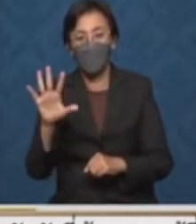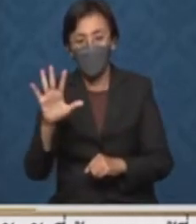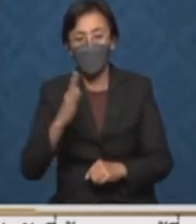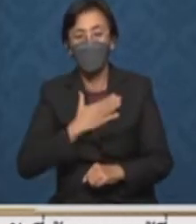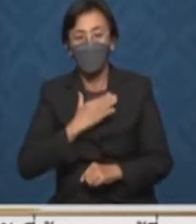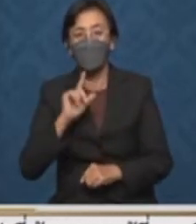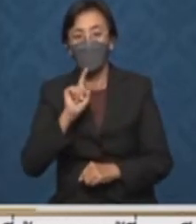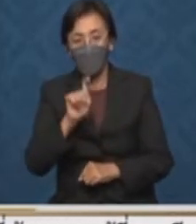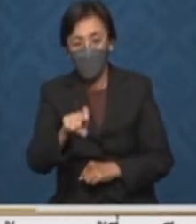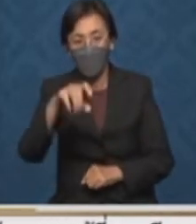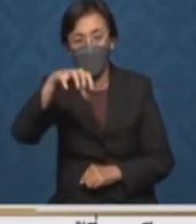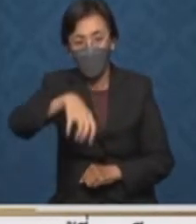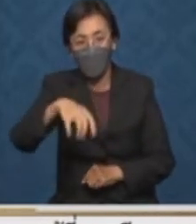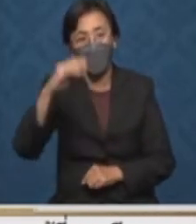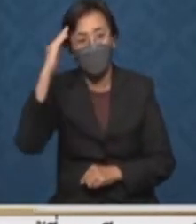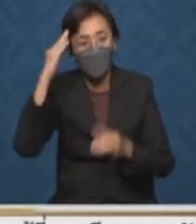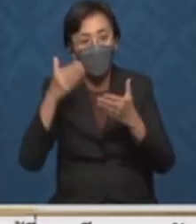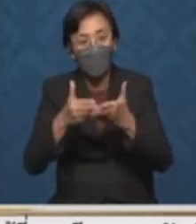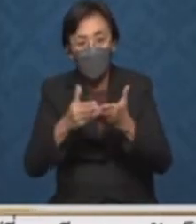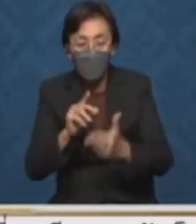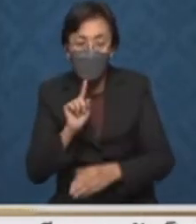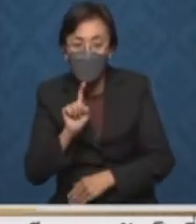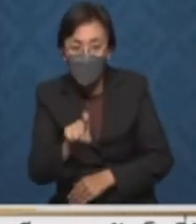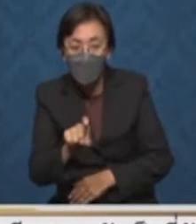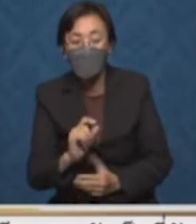ได้ถามกองทัพเรือครับว่า